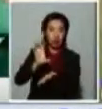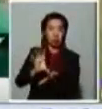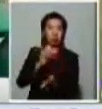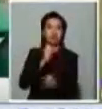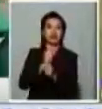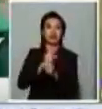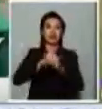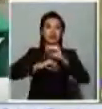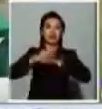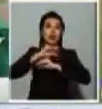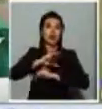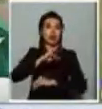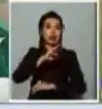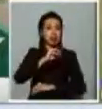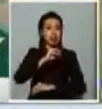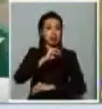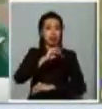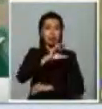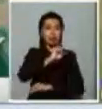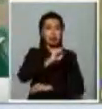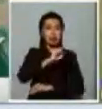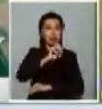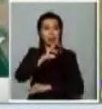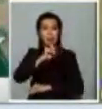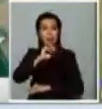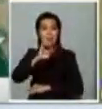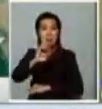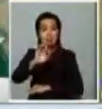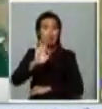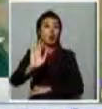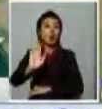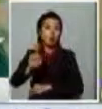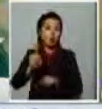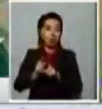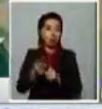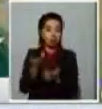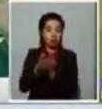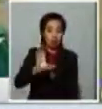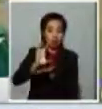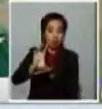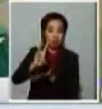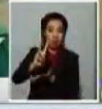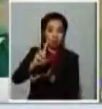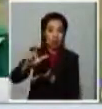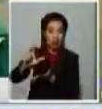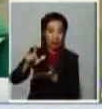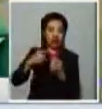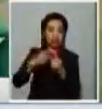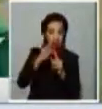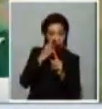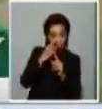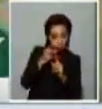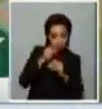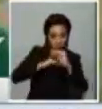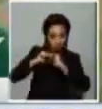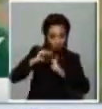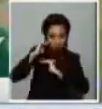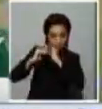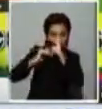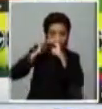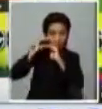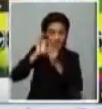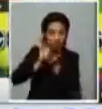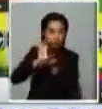การ SMAE เนี่ยนะครับในวงเงินที่6ล้านแต่ว่าก็จ่ายตามความก้าวหน้าตามโครงการมาเรื่